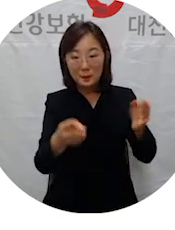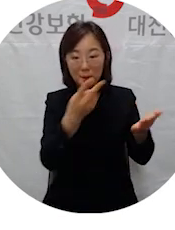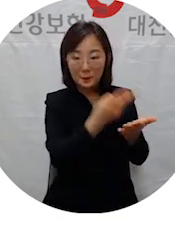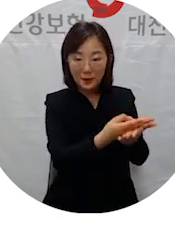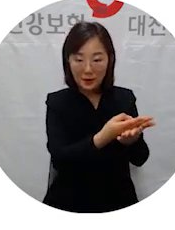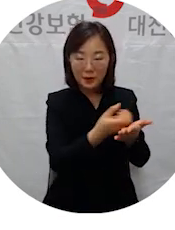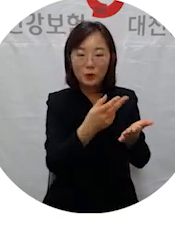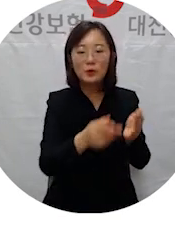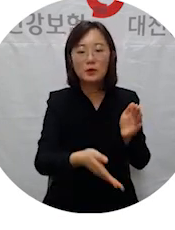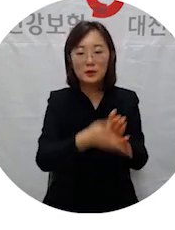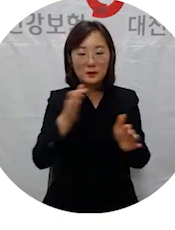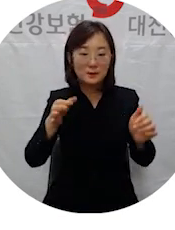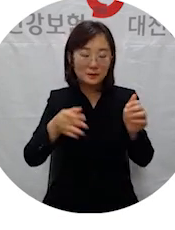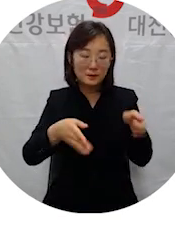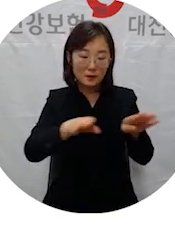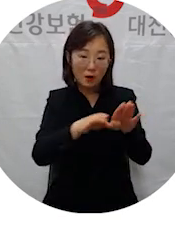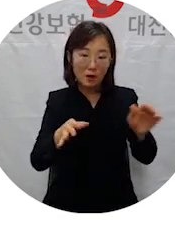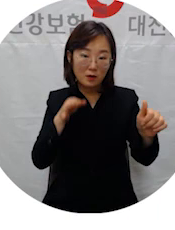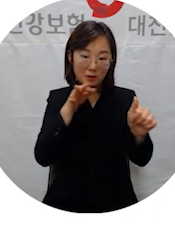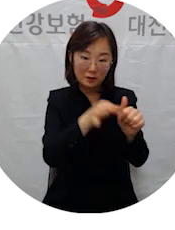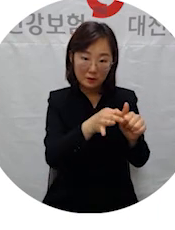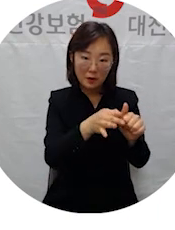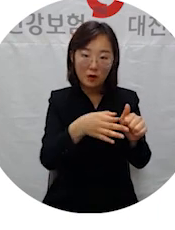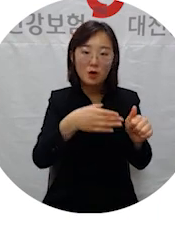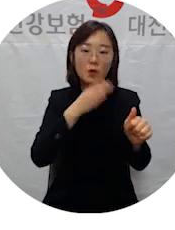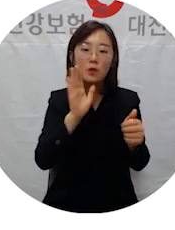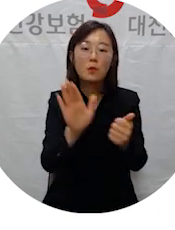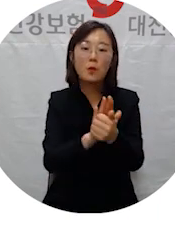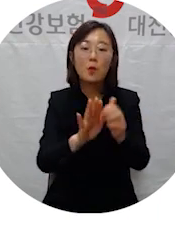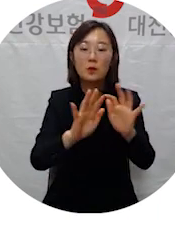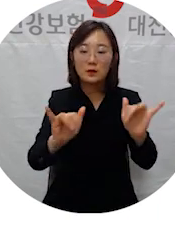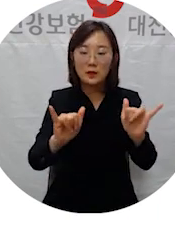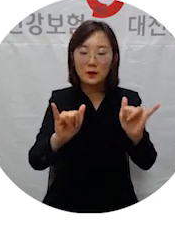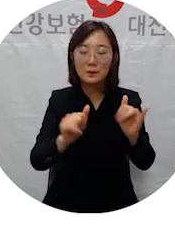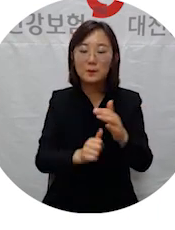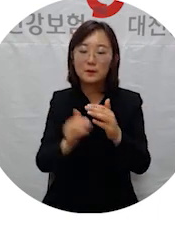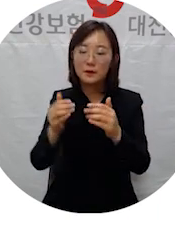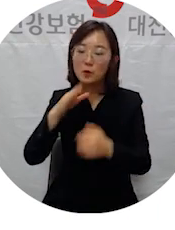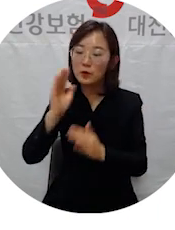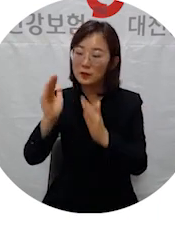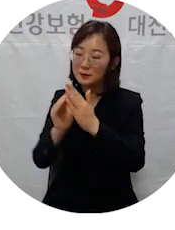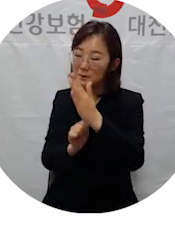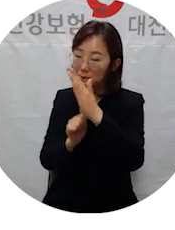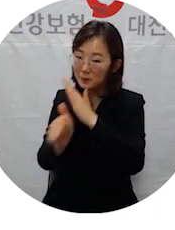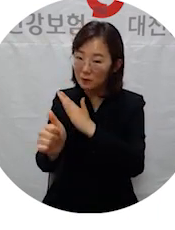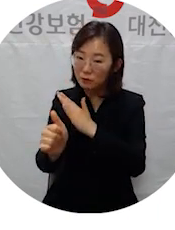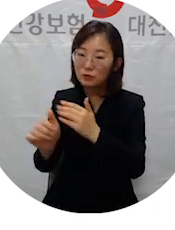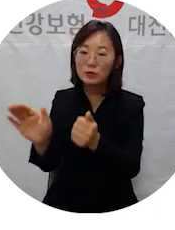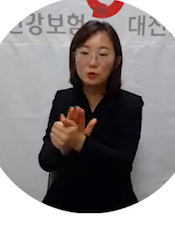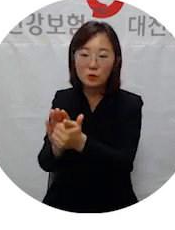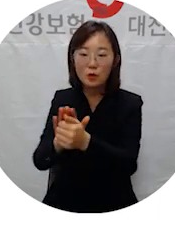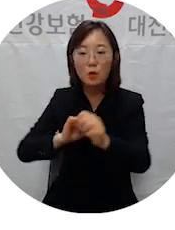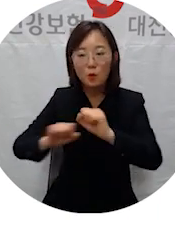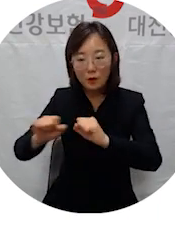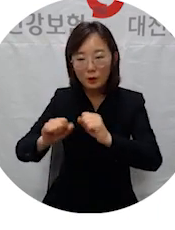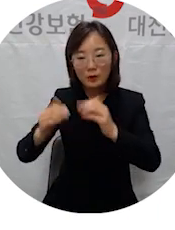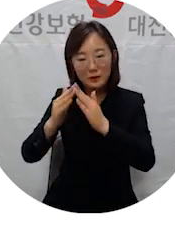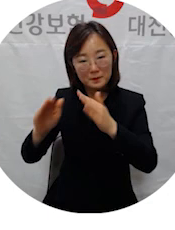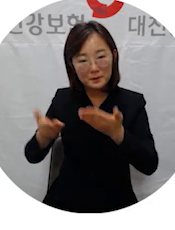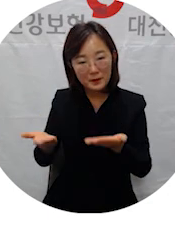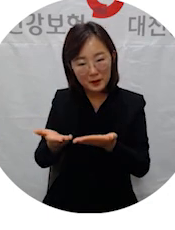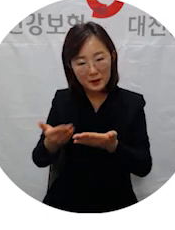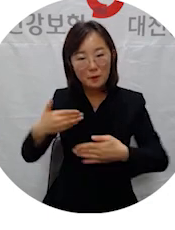이에 노인 요양시설에 입소하는 시설급여, 요양보호사가 수급자의 가정을 방문하여